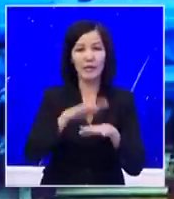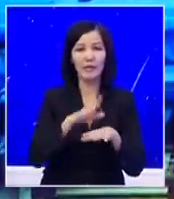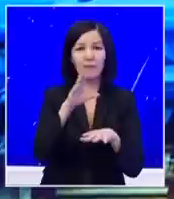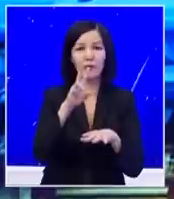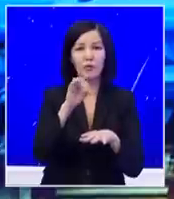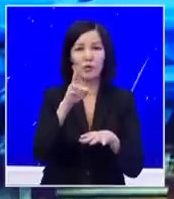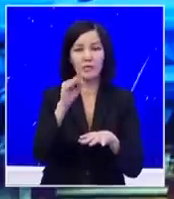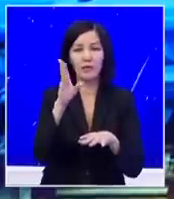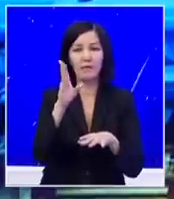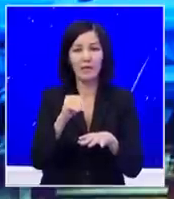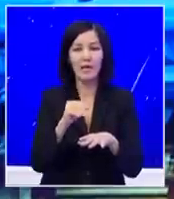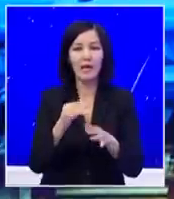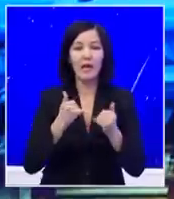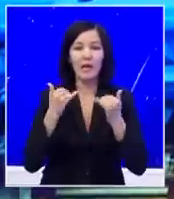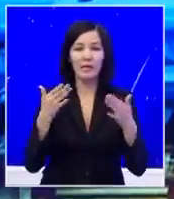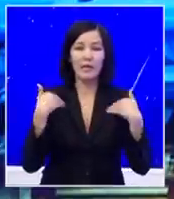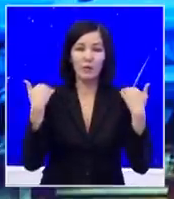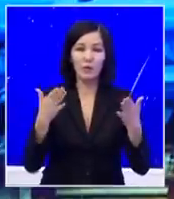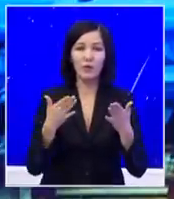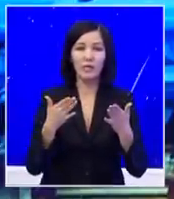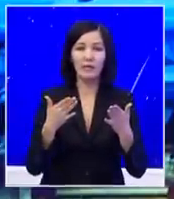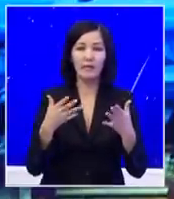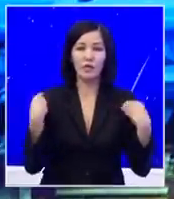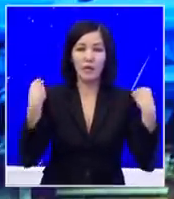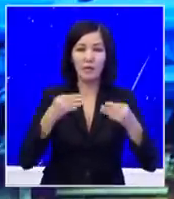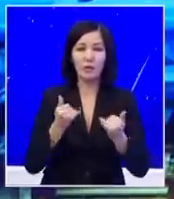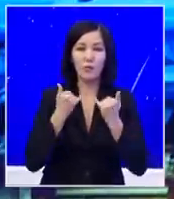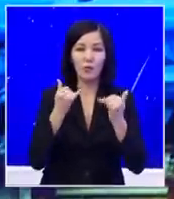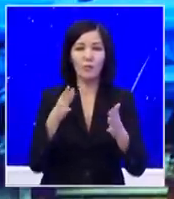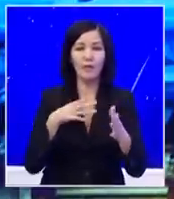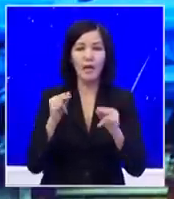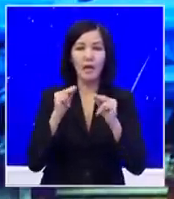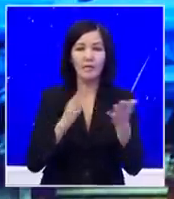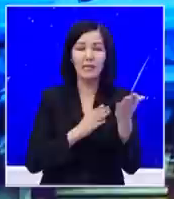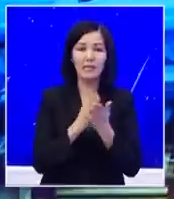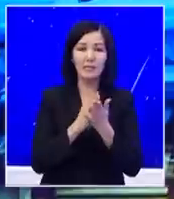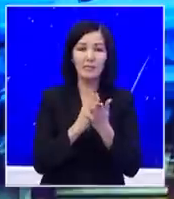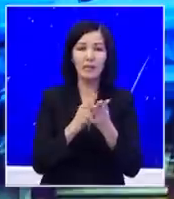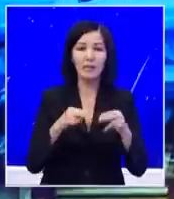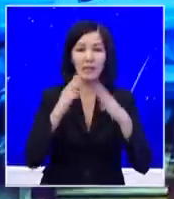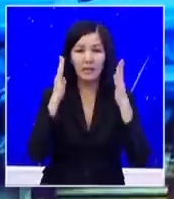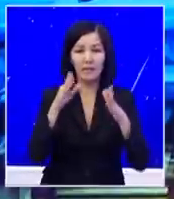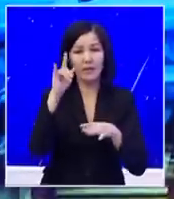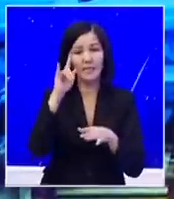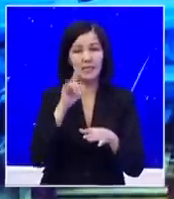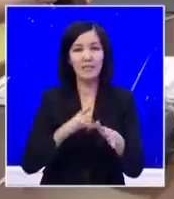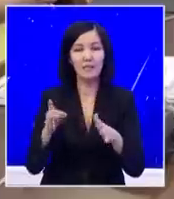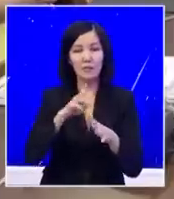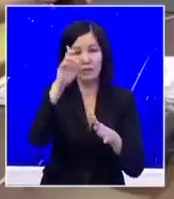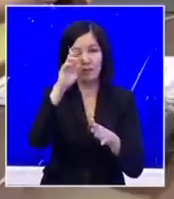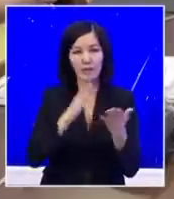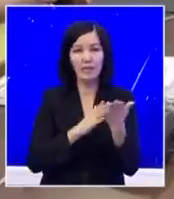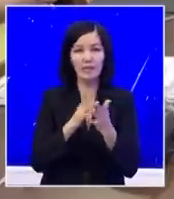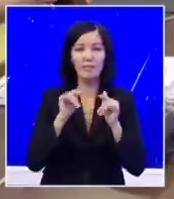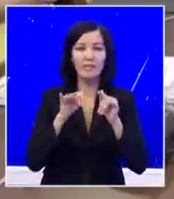әкімі Серікбай Нұрғисаевты арнайы құттықтады. Иығына шапан жауып құрмет көрсетті. Адал қызметін елеп, Қазақстан